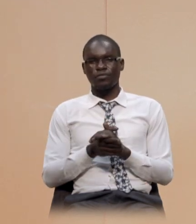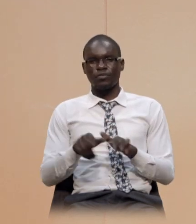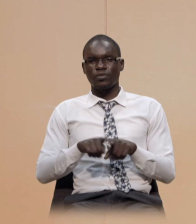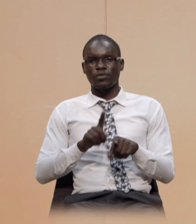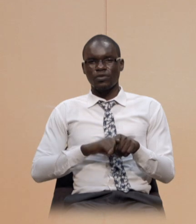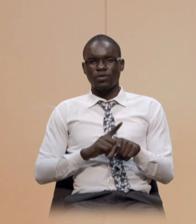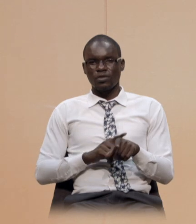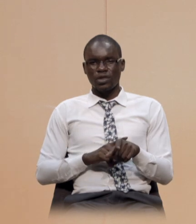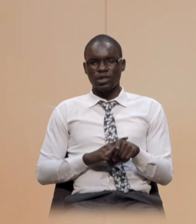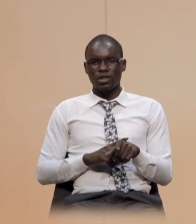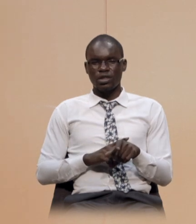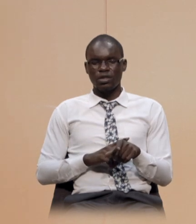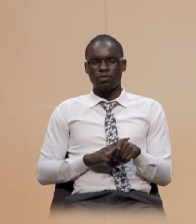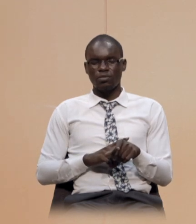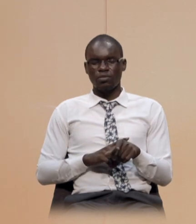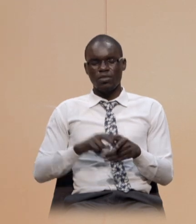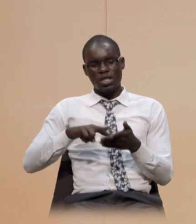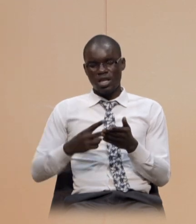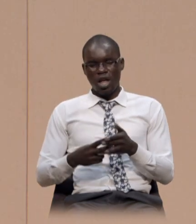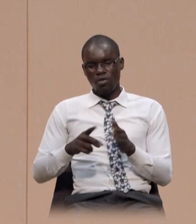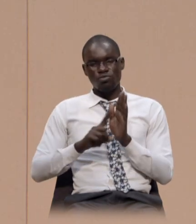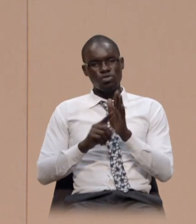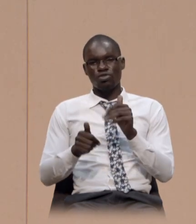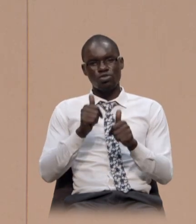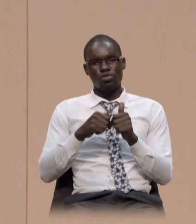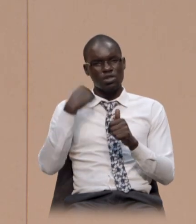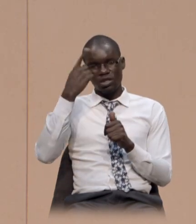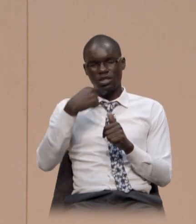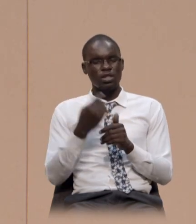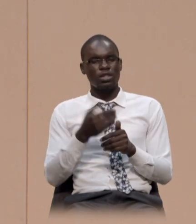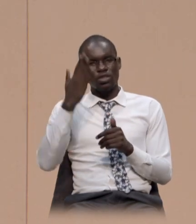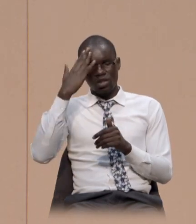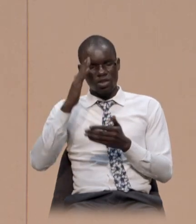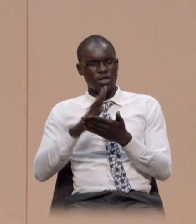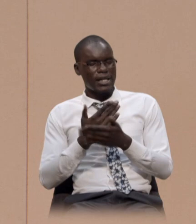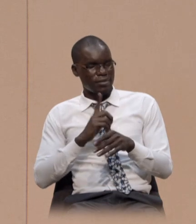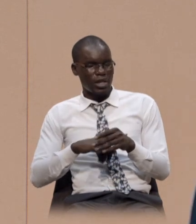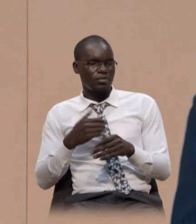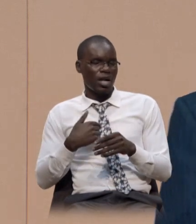Wakiteleza utaonyesha sura gani. Unajua saa zingine unakuwa na hasira.